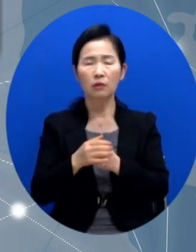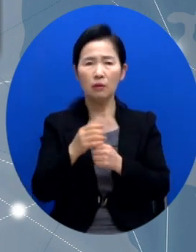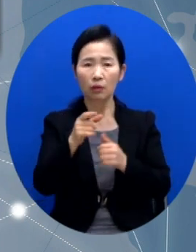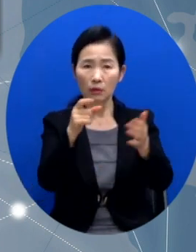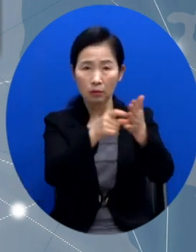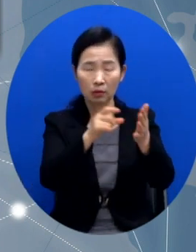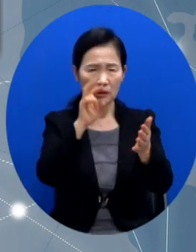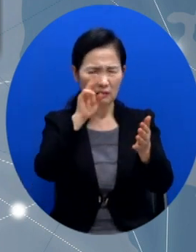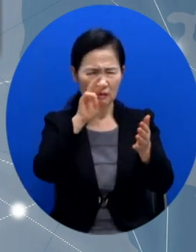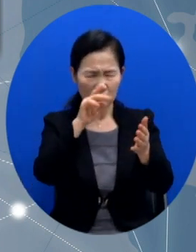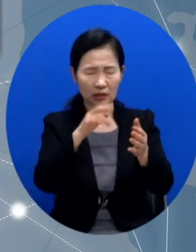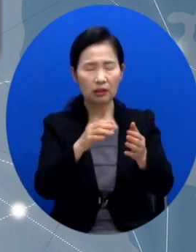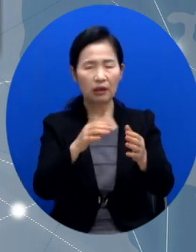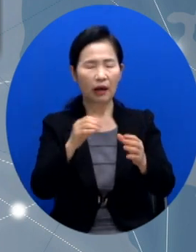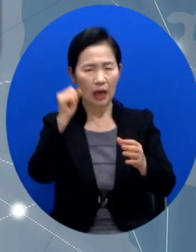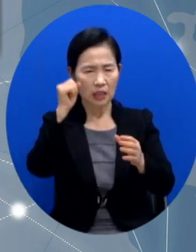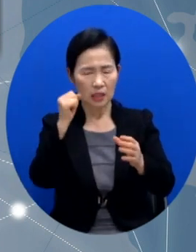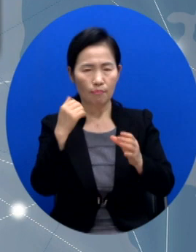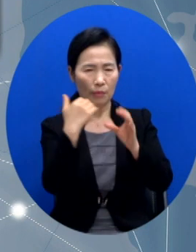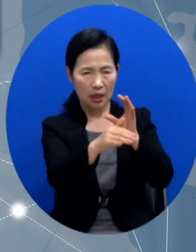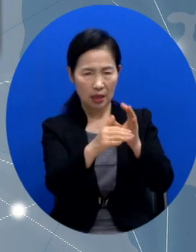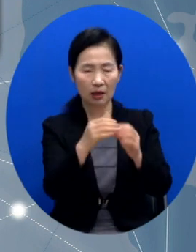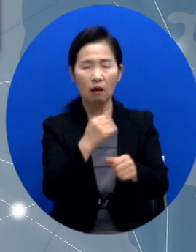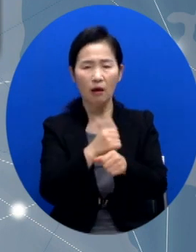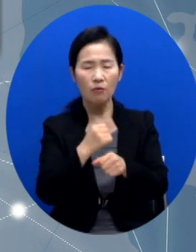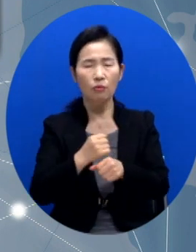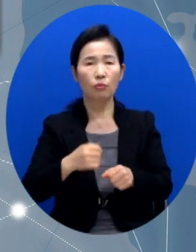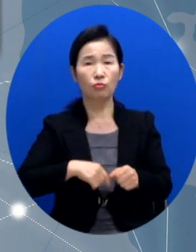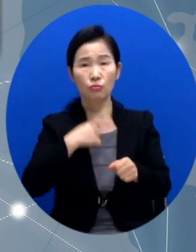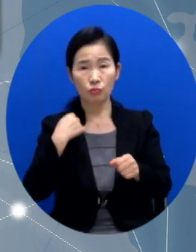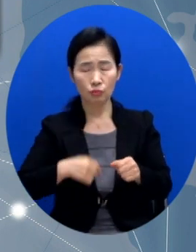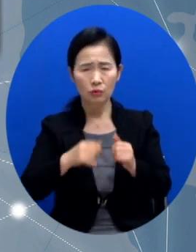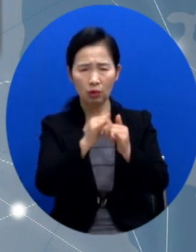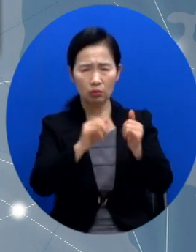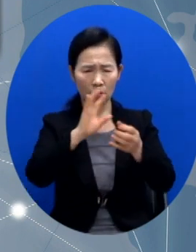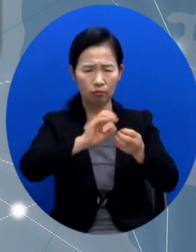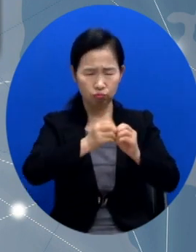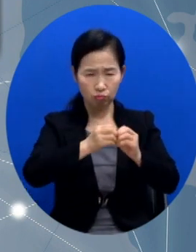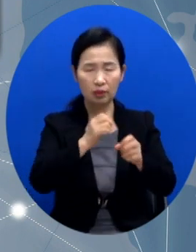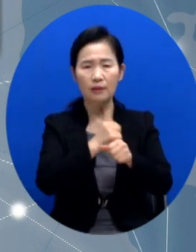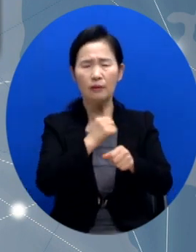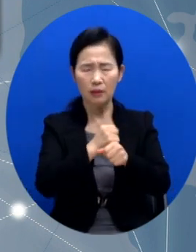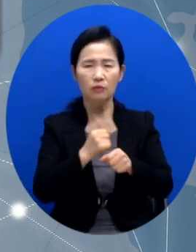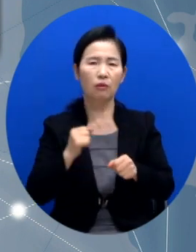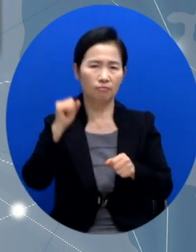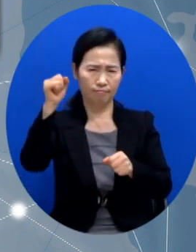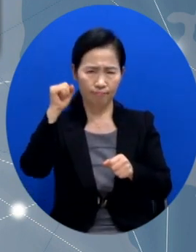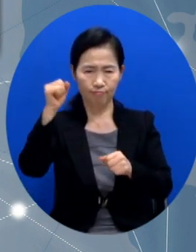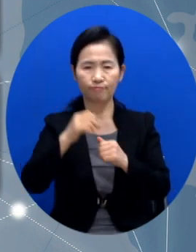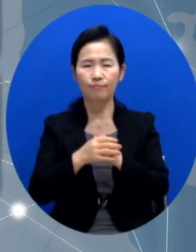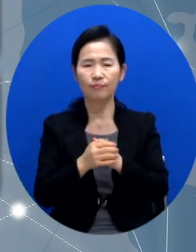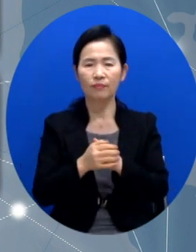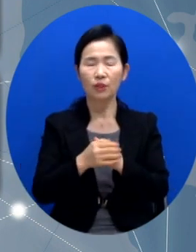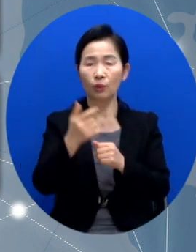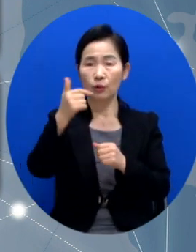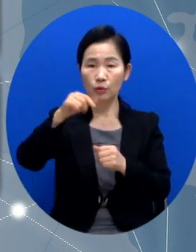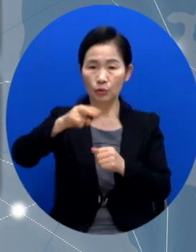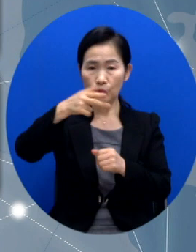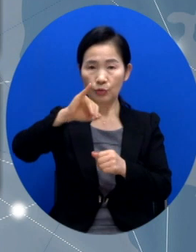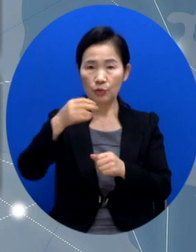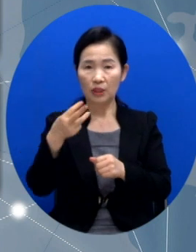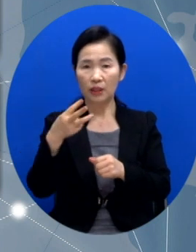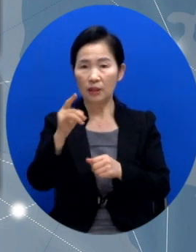오류를 지적하는 항의 메일을 보내고 중국의 역사 왜곡에 맞서 캠페인을 펼치기로 했습니다. 뉴질랜드 남섬